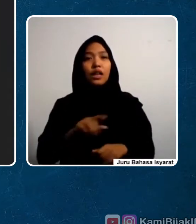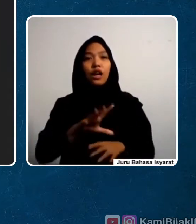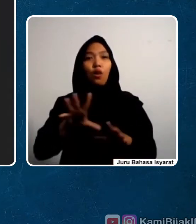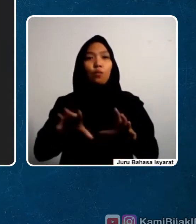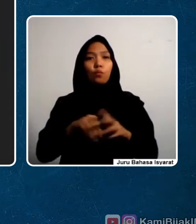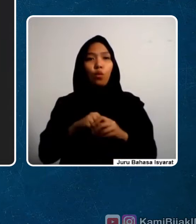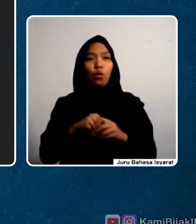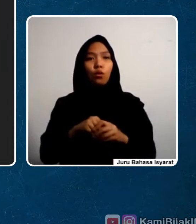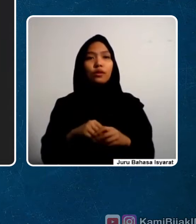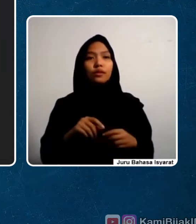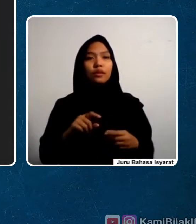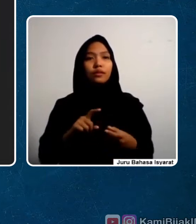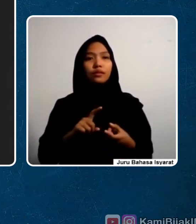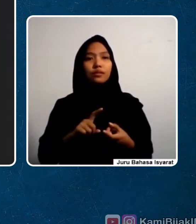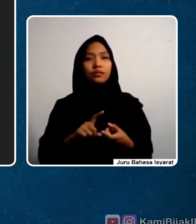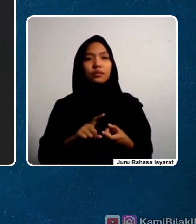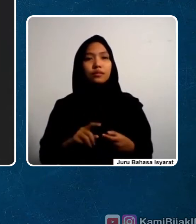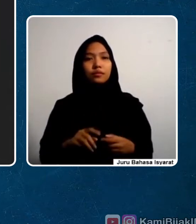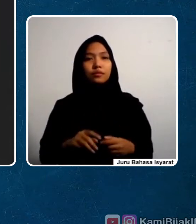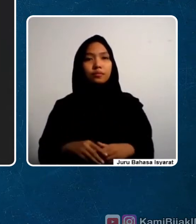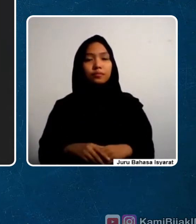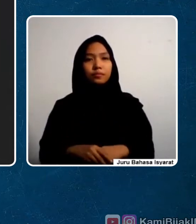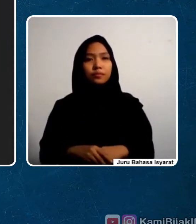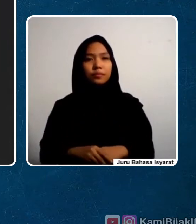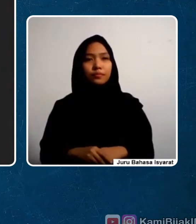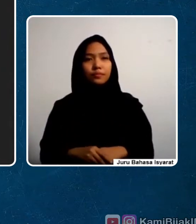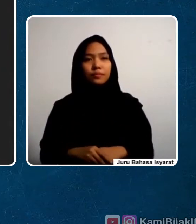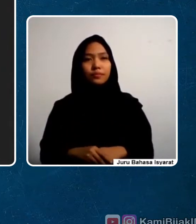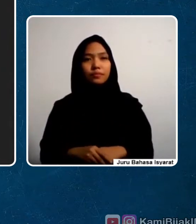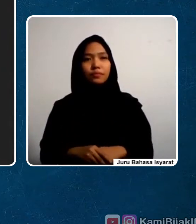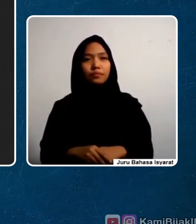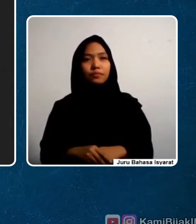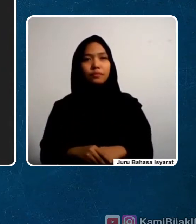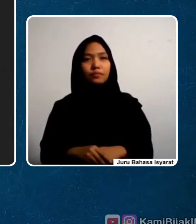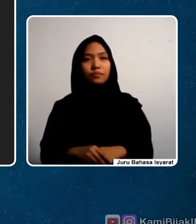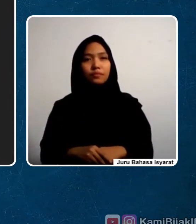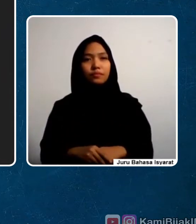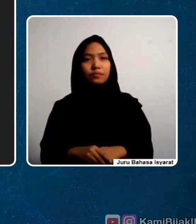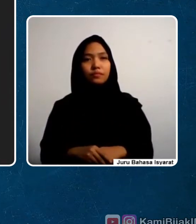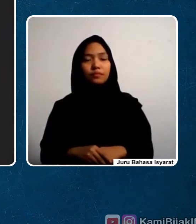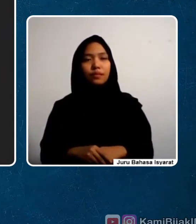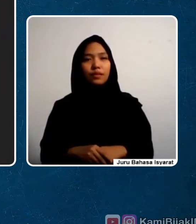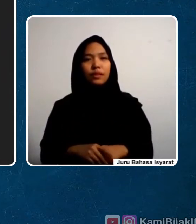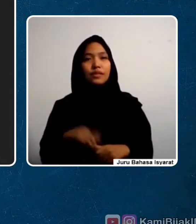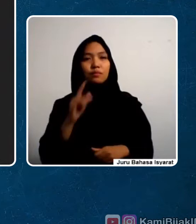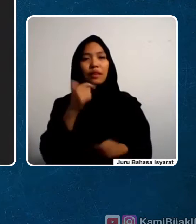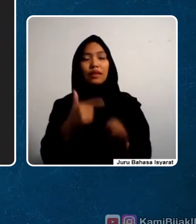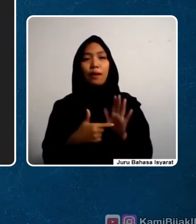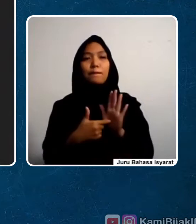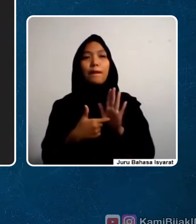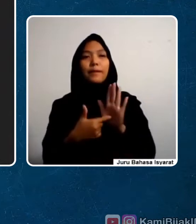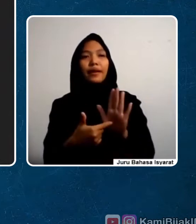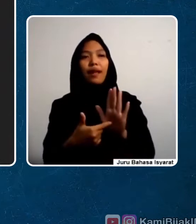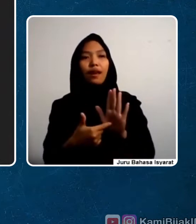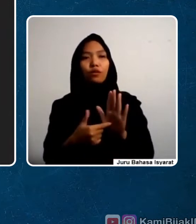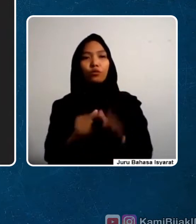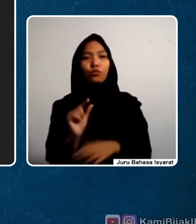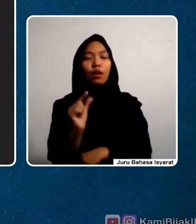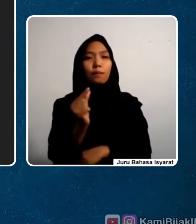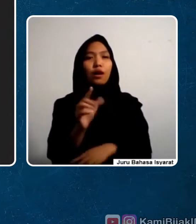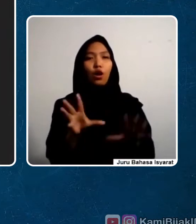kalau bahasa Indonesia itu kayak pemeran utama. Kelompok lakon pemeran utama. Ngesot budaya